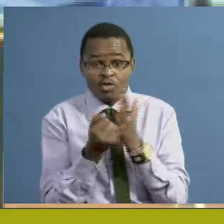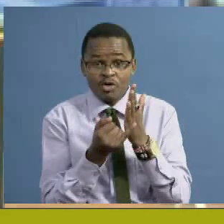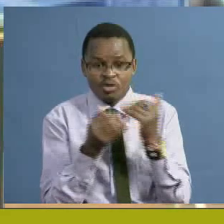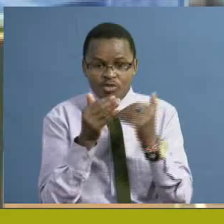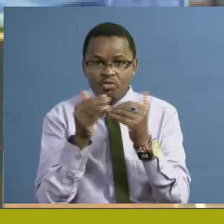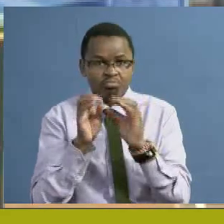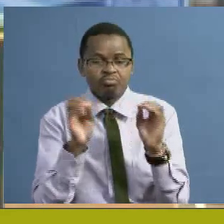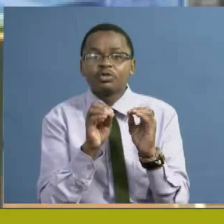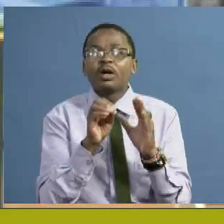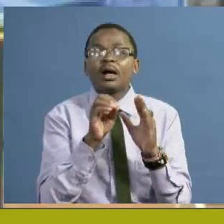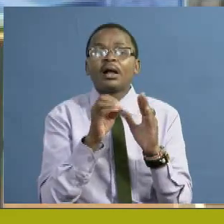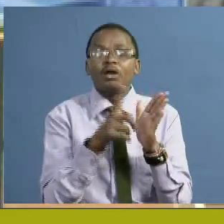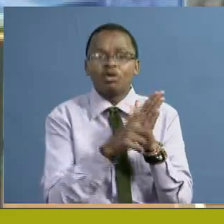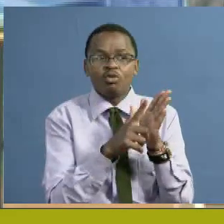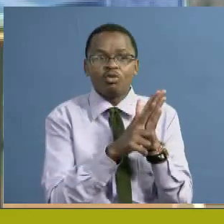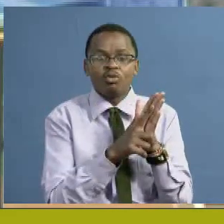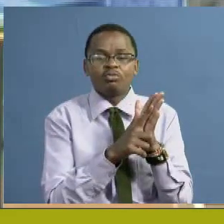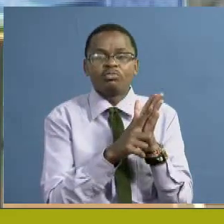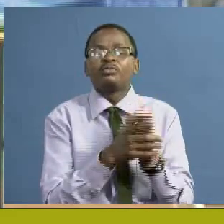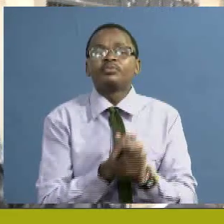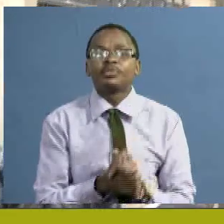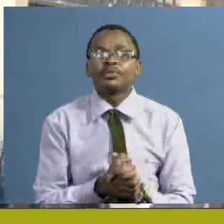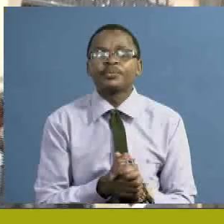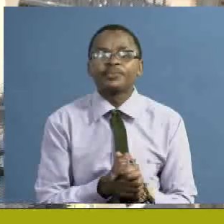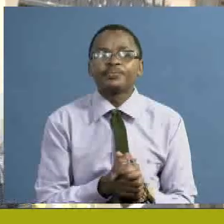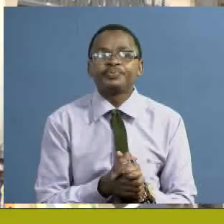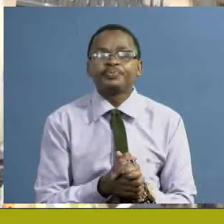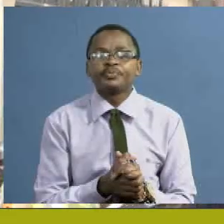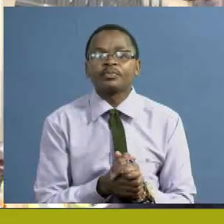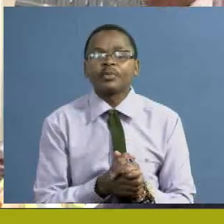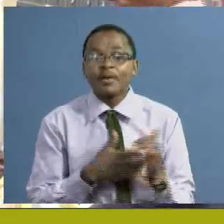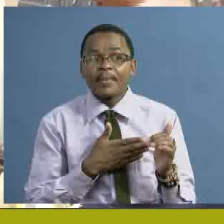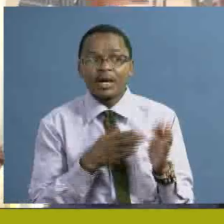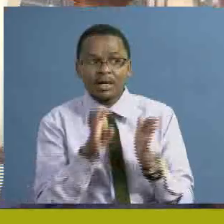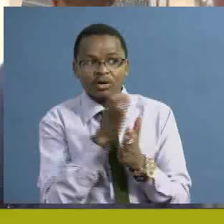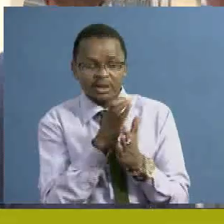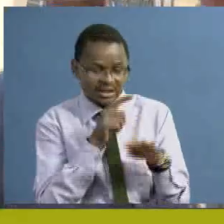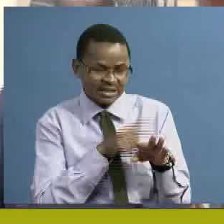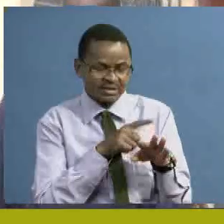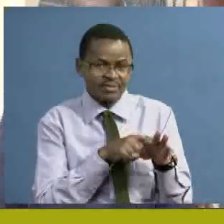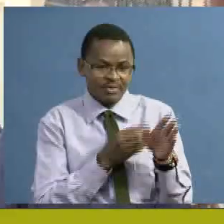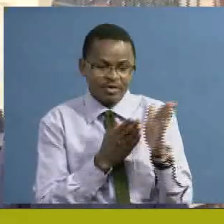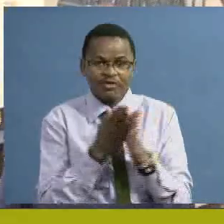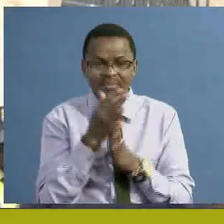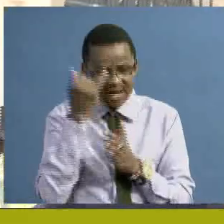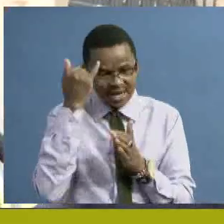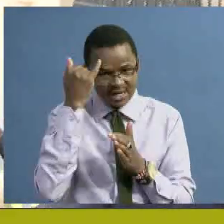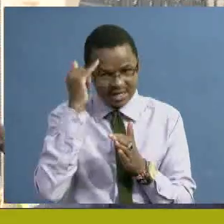isiyofuata kanuni za sheria ana mtazamo mwingine. But the problem we have is that once we hit on a development